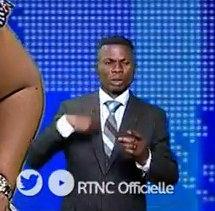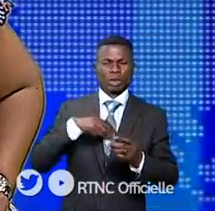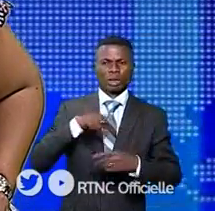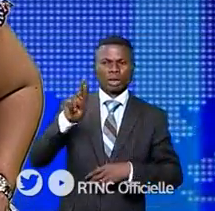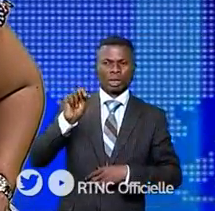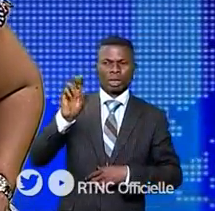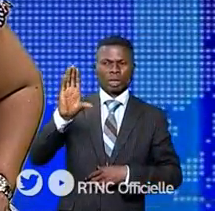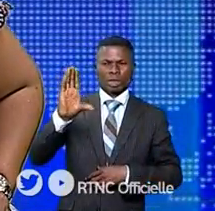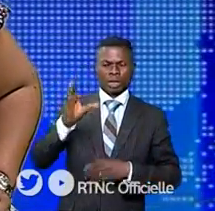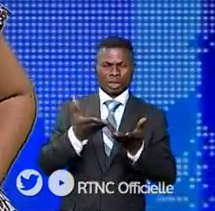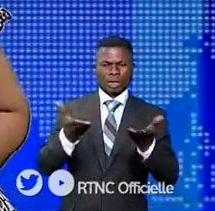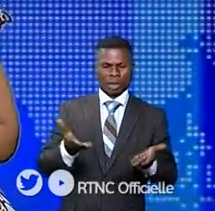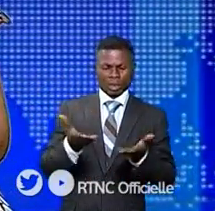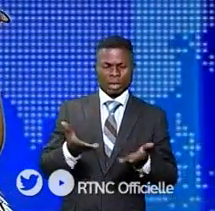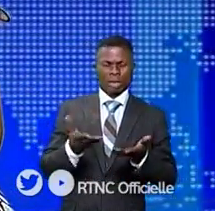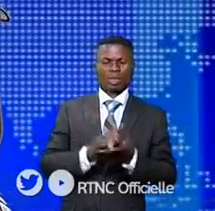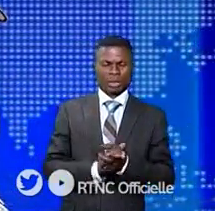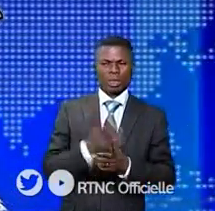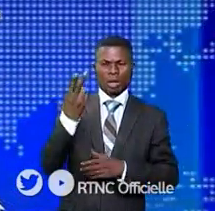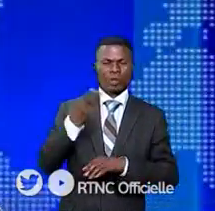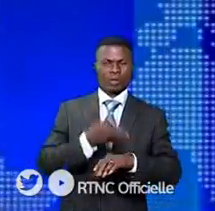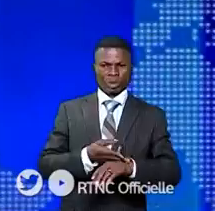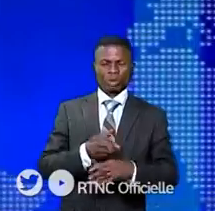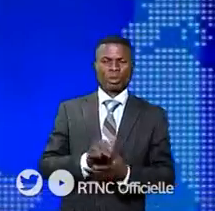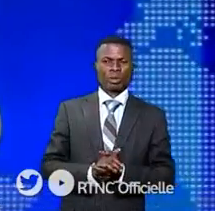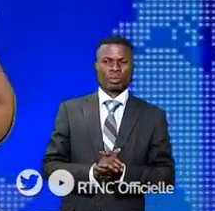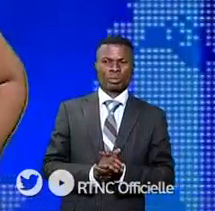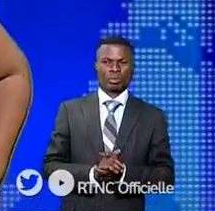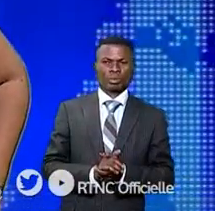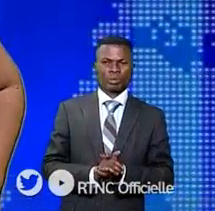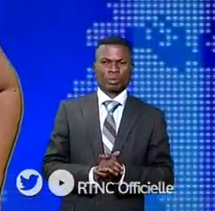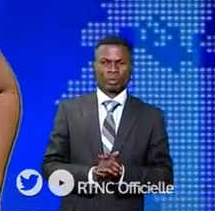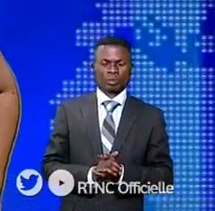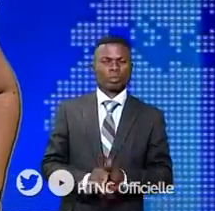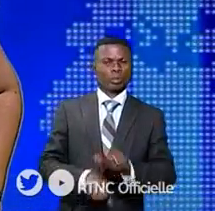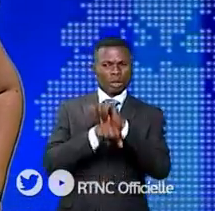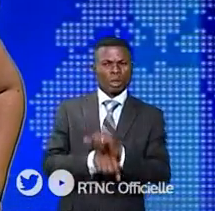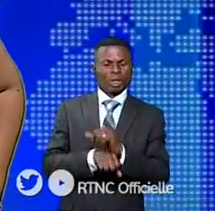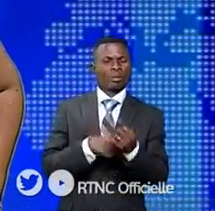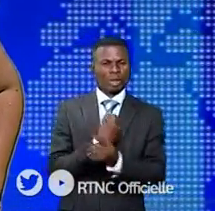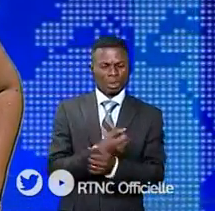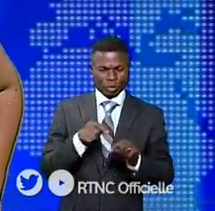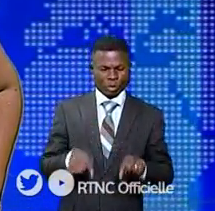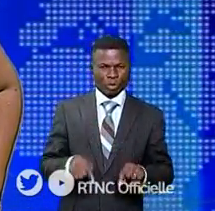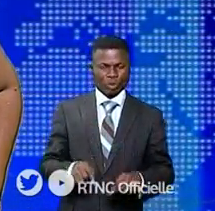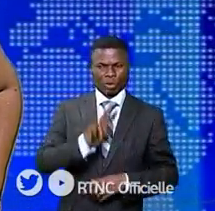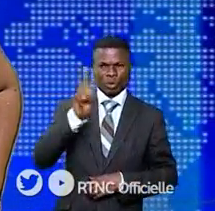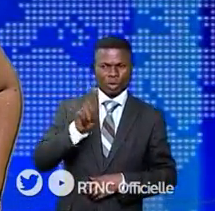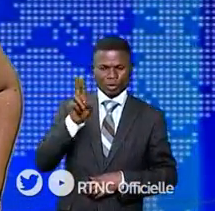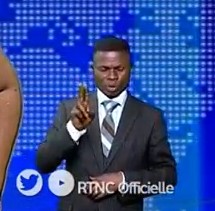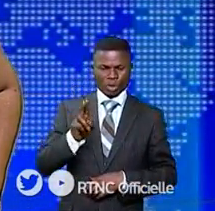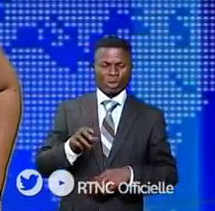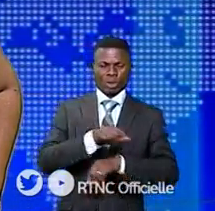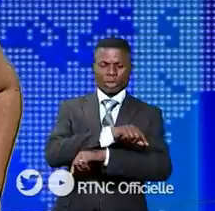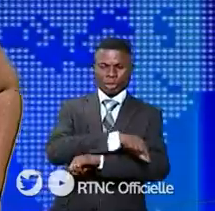cette grande édition d'informations sur la chaîne nationale. La tradition a été respectée ce vendredi à la Cité de